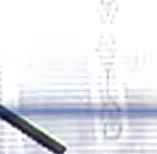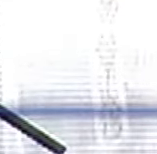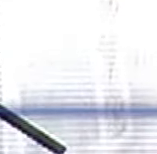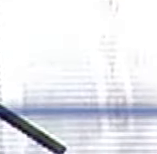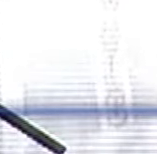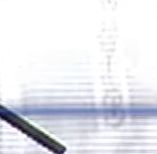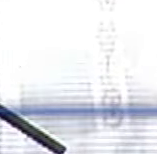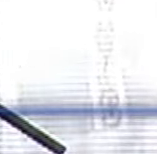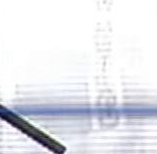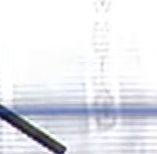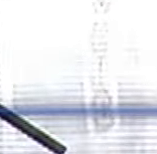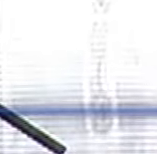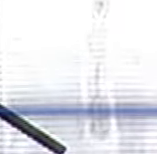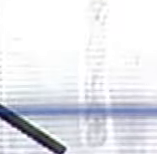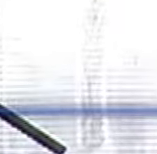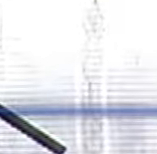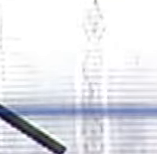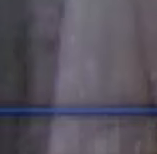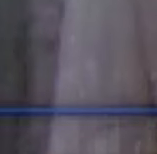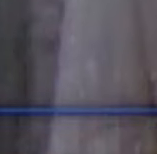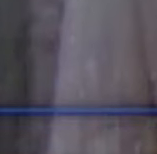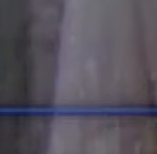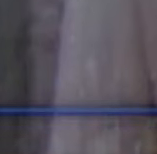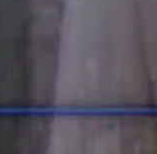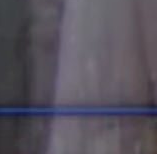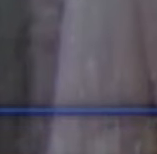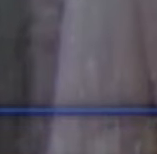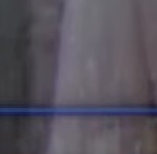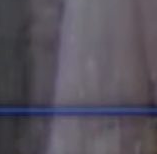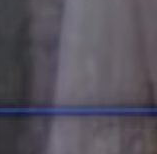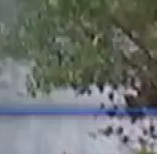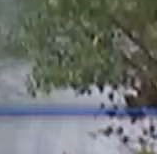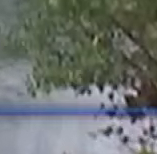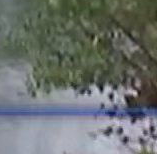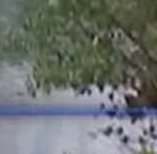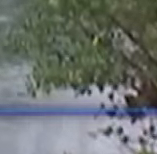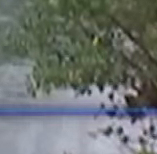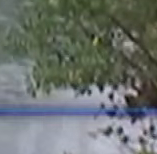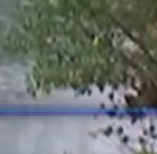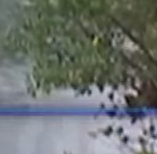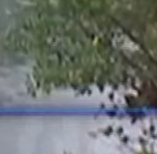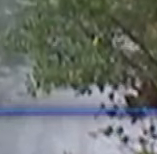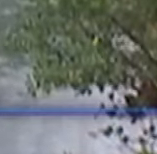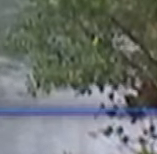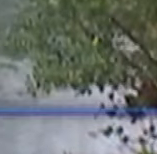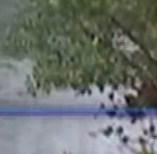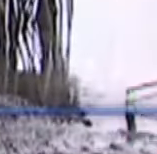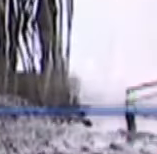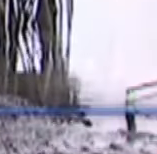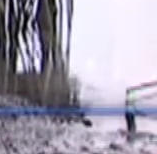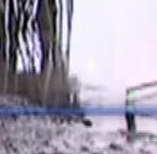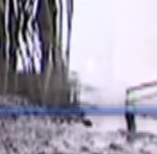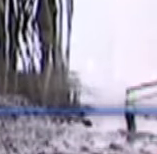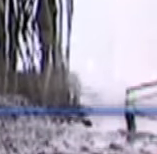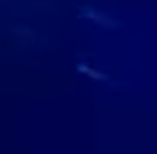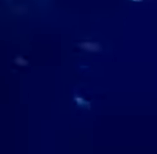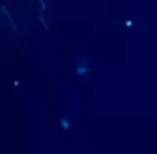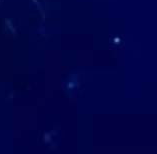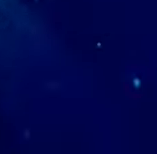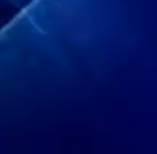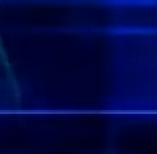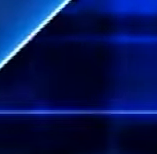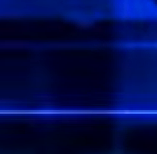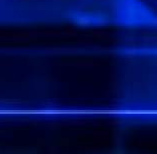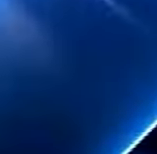DSWD Secretary Rex Gatchalian, pinabulaan ang nagagamit ang programang AKAP sa People's Initiative para sa Chacha.